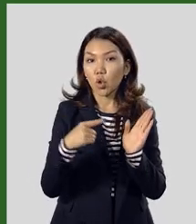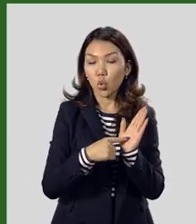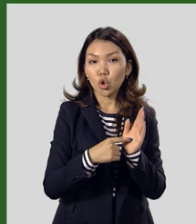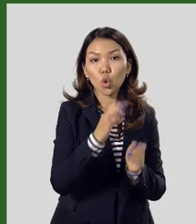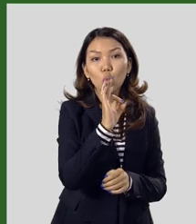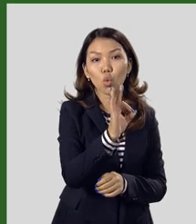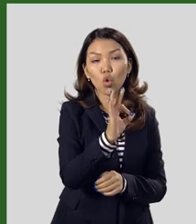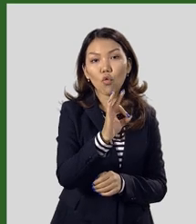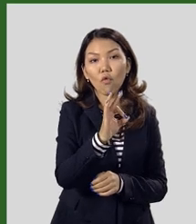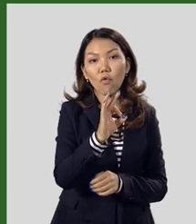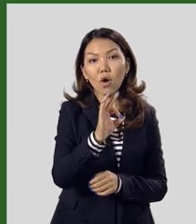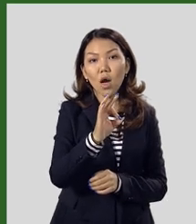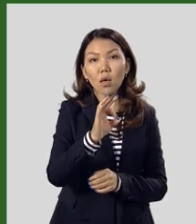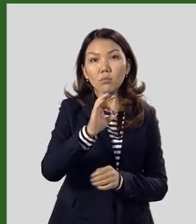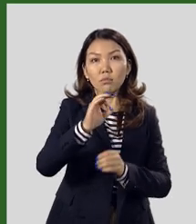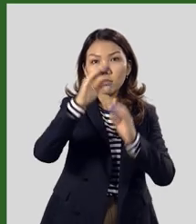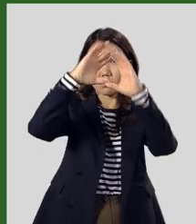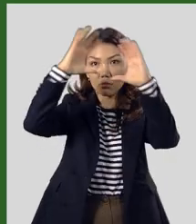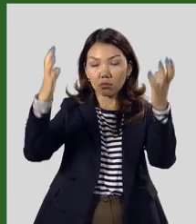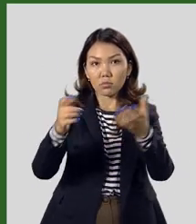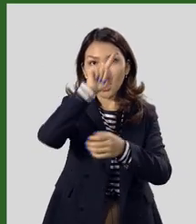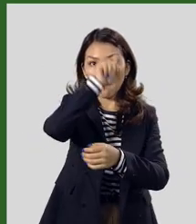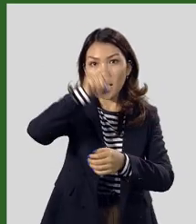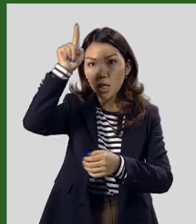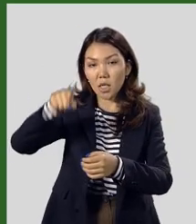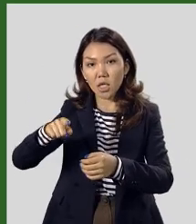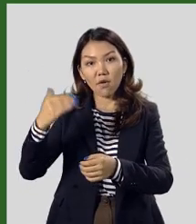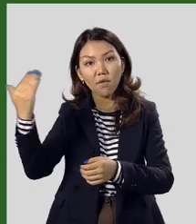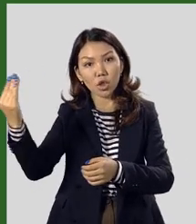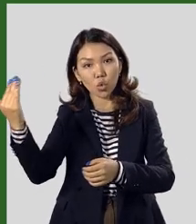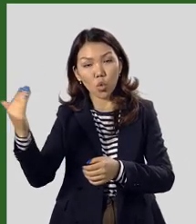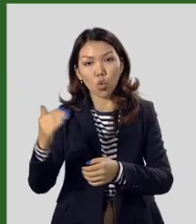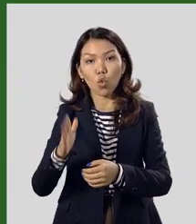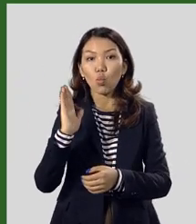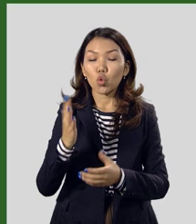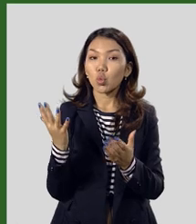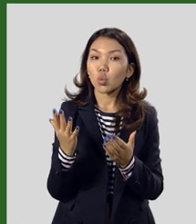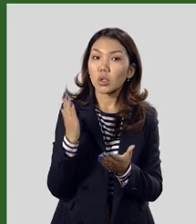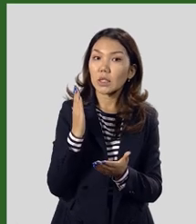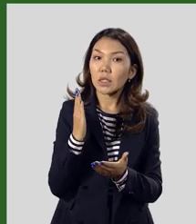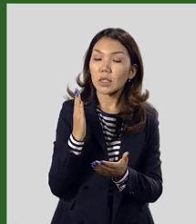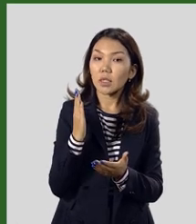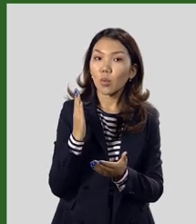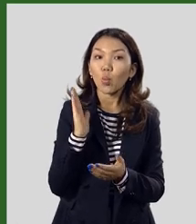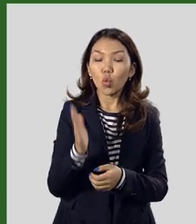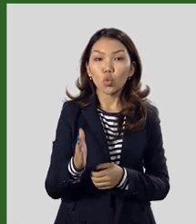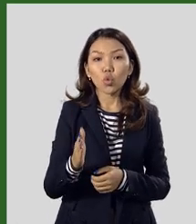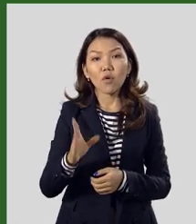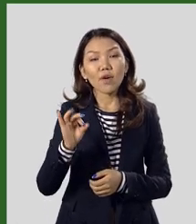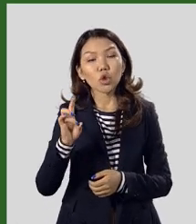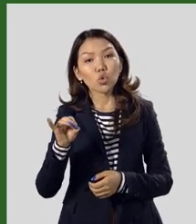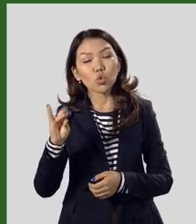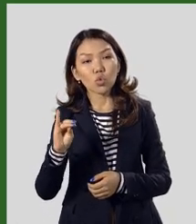от нулевого меридиана к востоку будут иметь восточную долготу, сокращенное